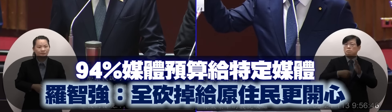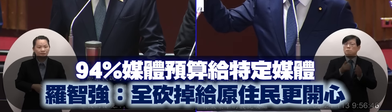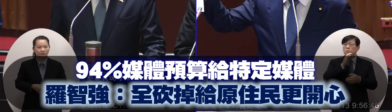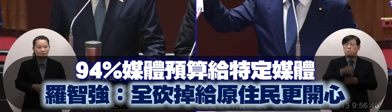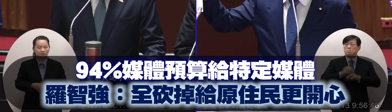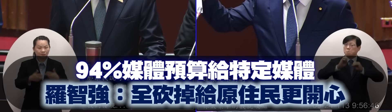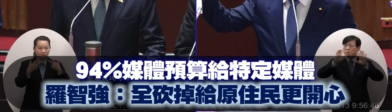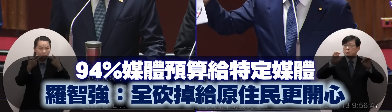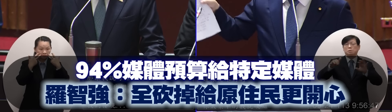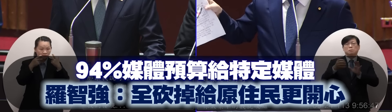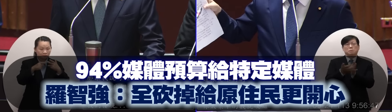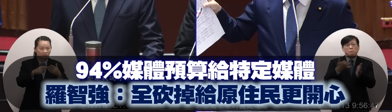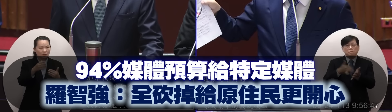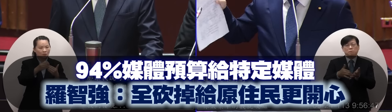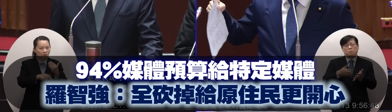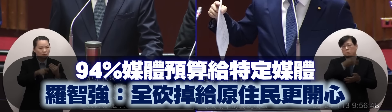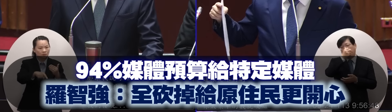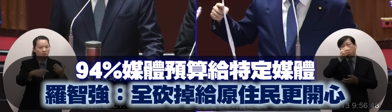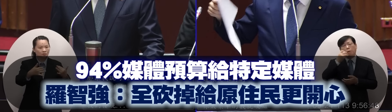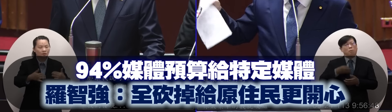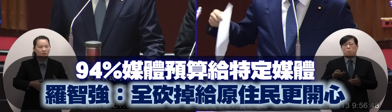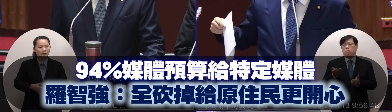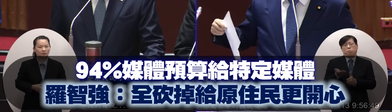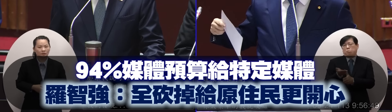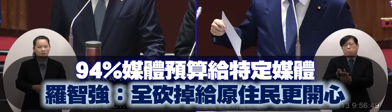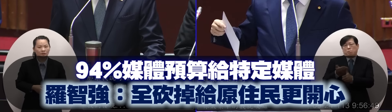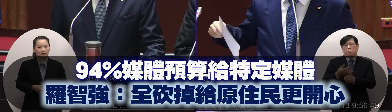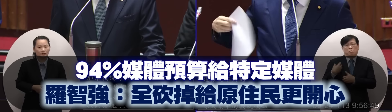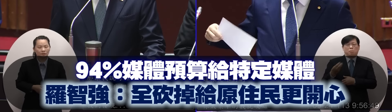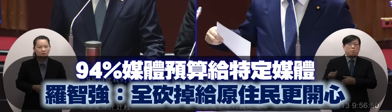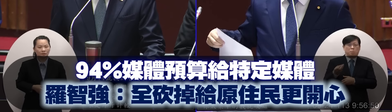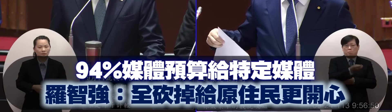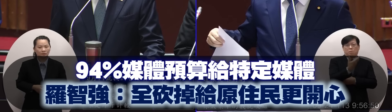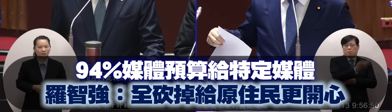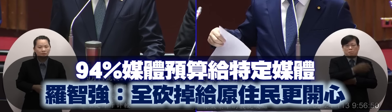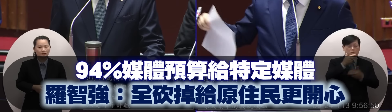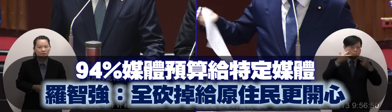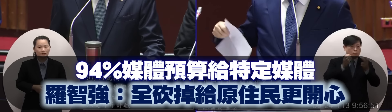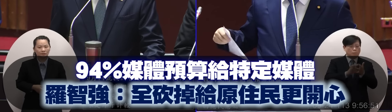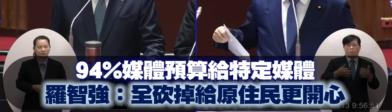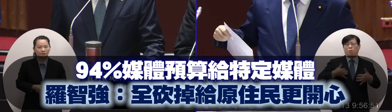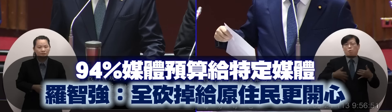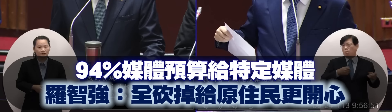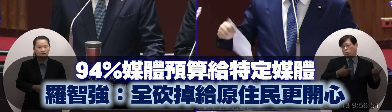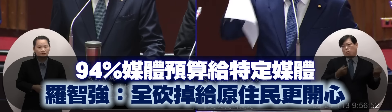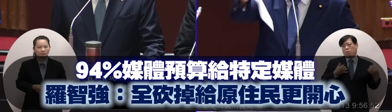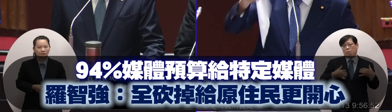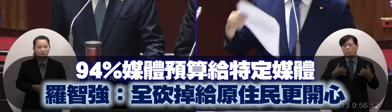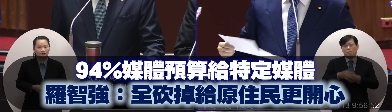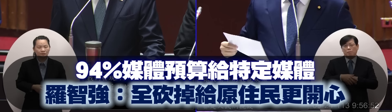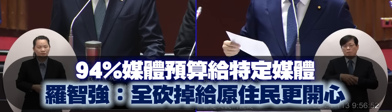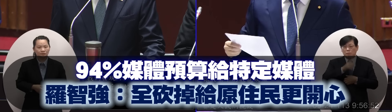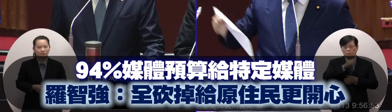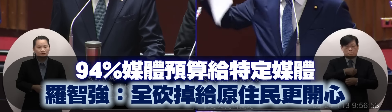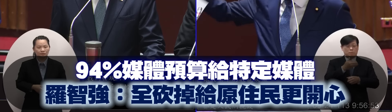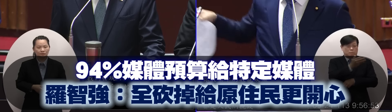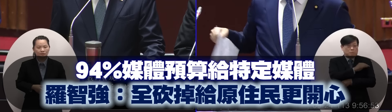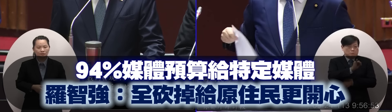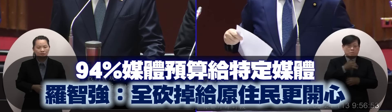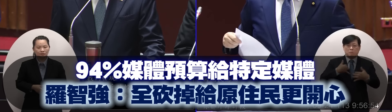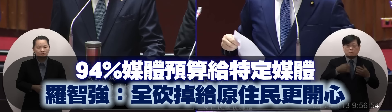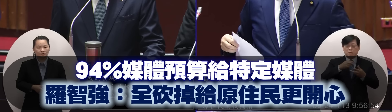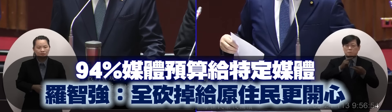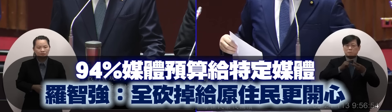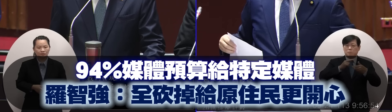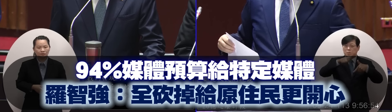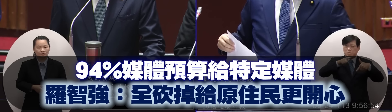原 宣 预 算乱用。我砍一砍，拿去给原住民用，我也觉得开心，原住民也开心，陈莹也开心，武立